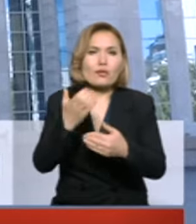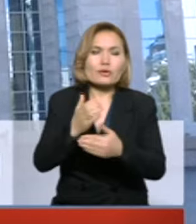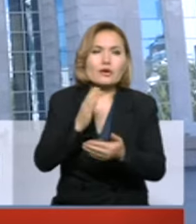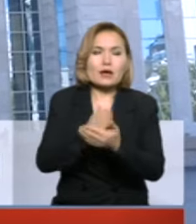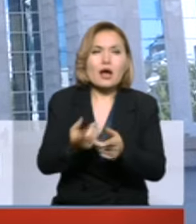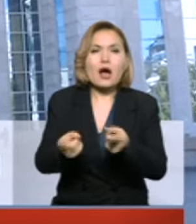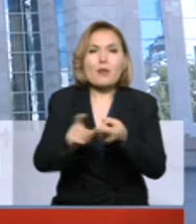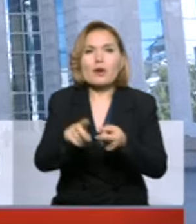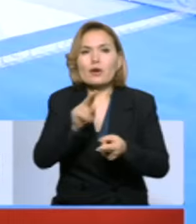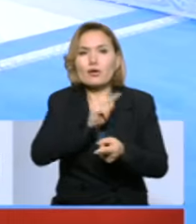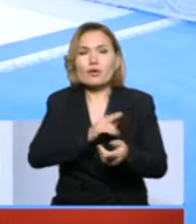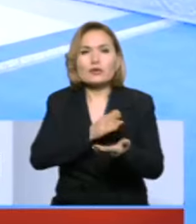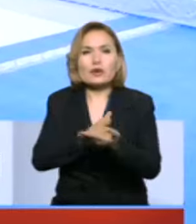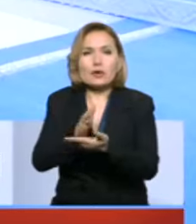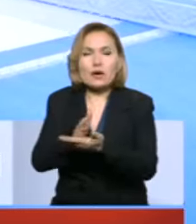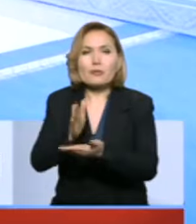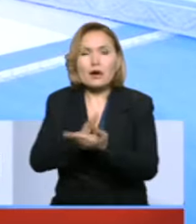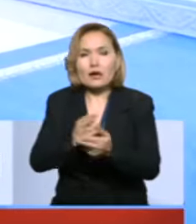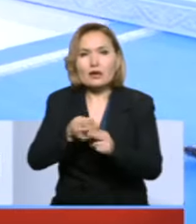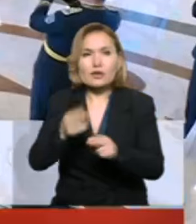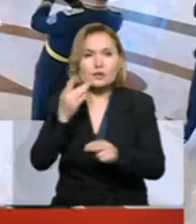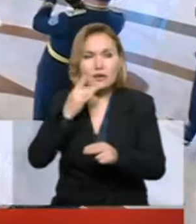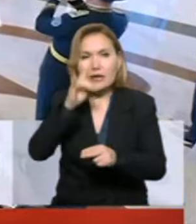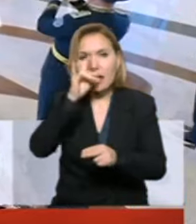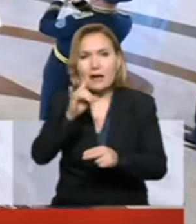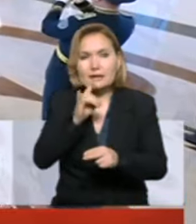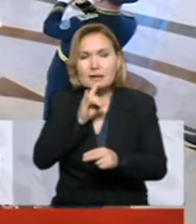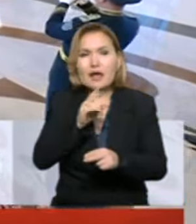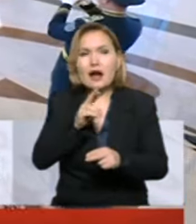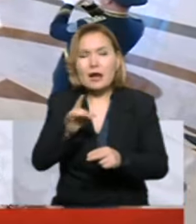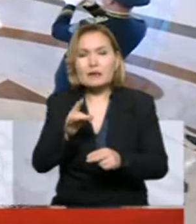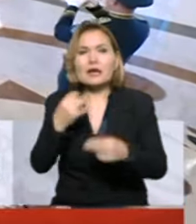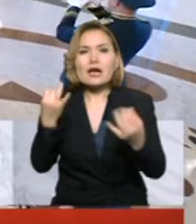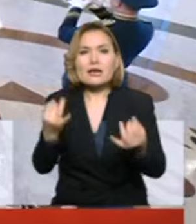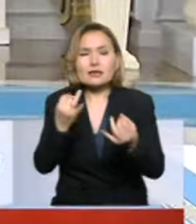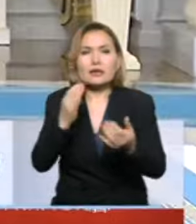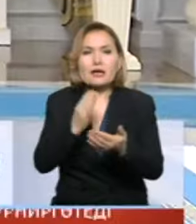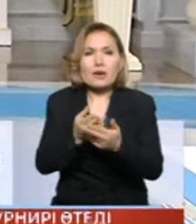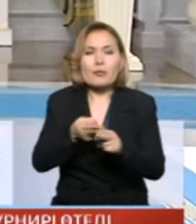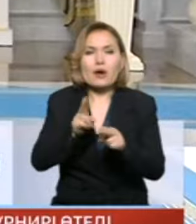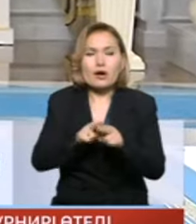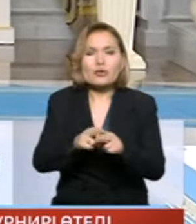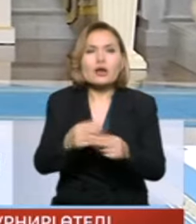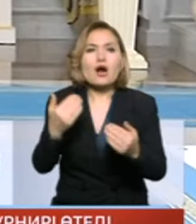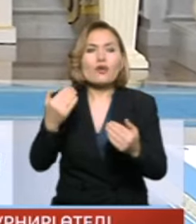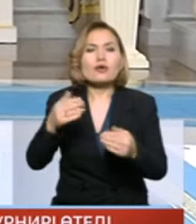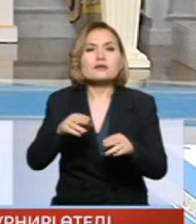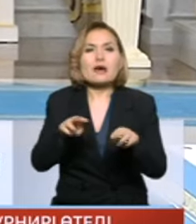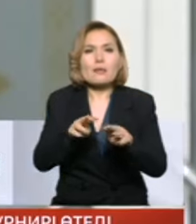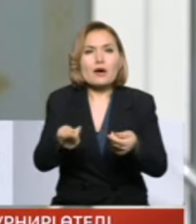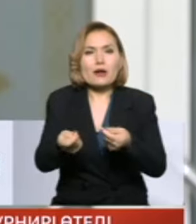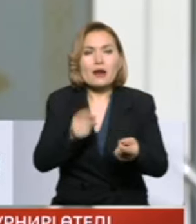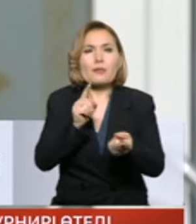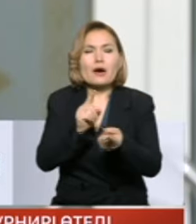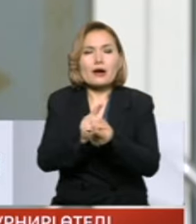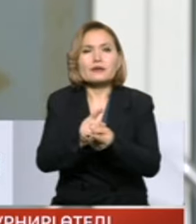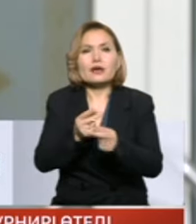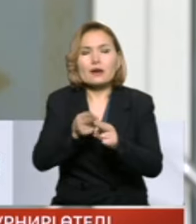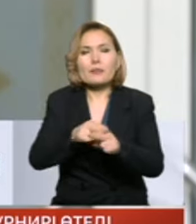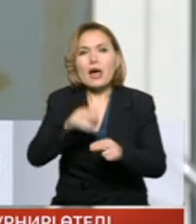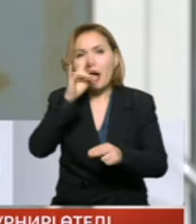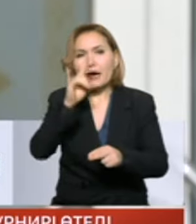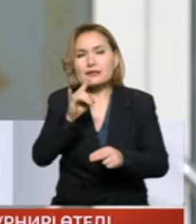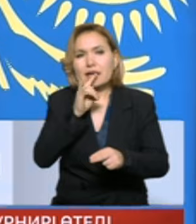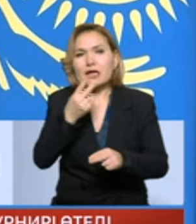сан салада жандана бастады. Бұған қос тарап та мүдделі. Мұны Қатардың 4-ші әмірі Тамим бен Хамад Әл-Тани Қазақстанға 2 жыл бұрын алғаш